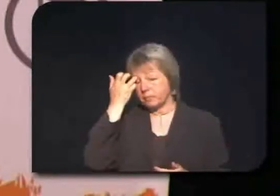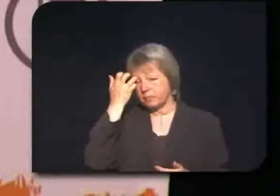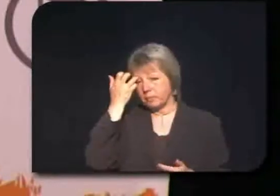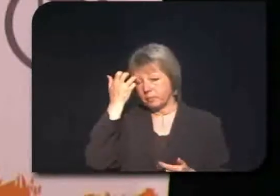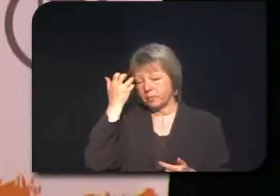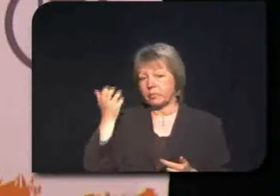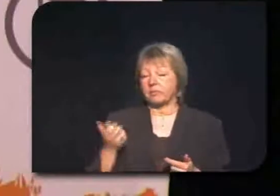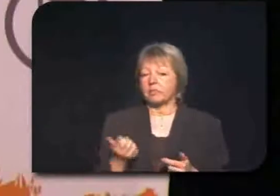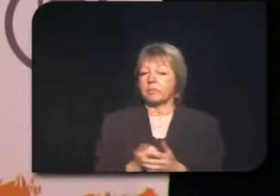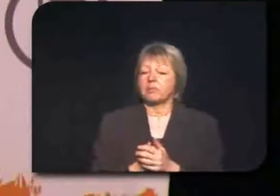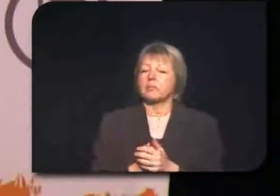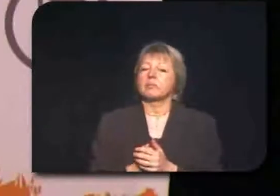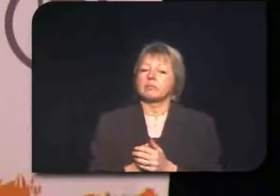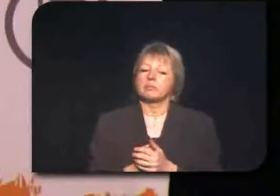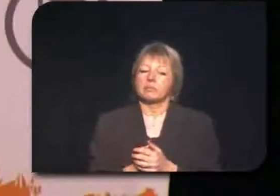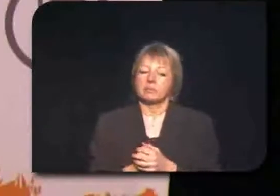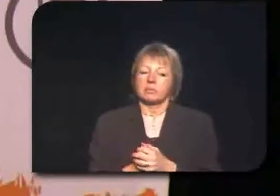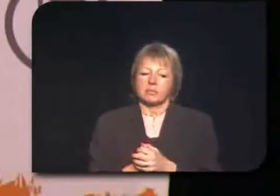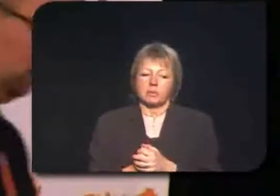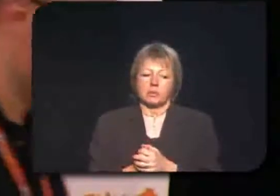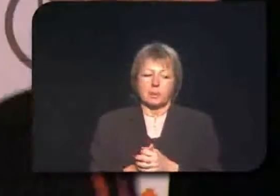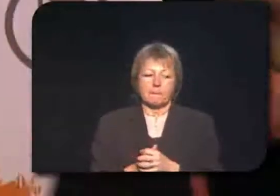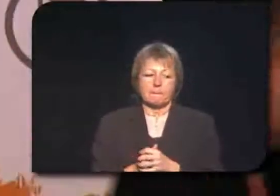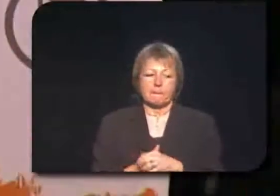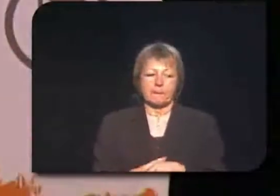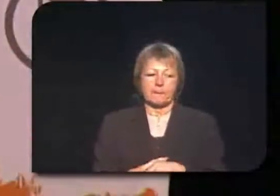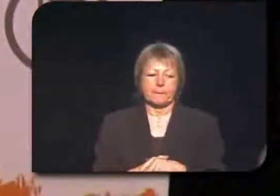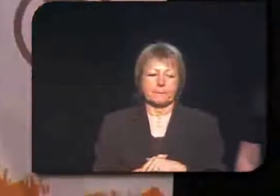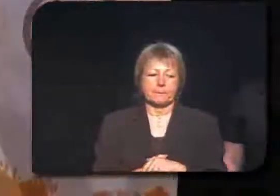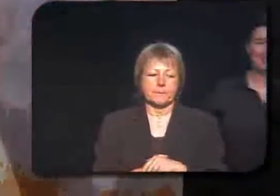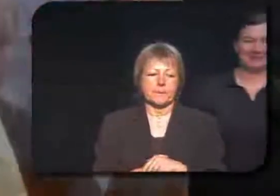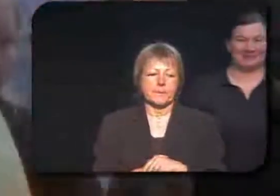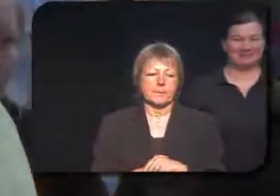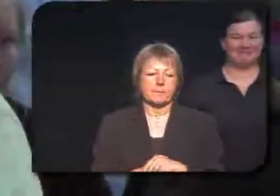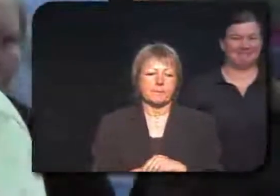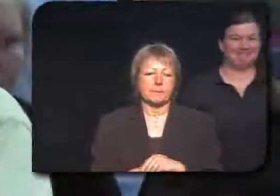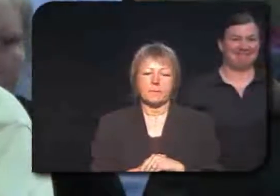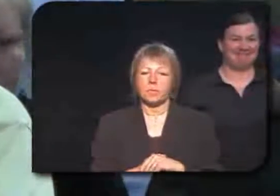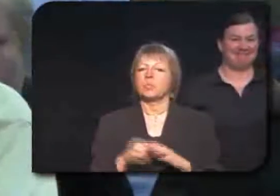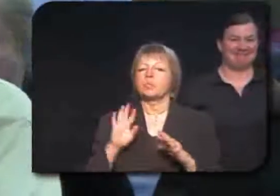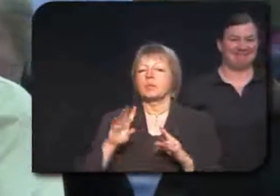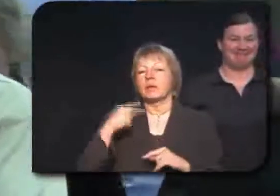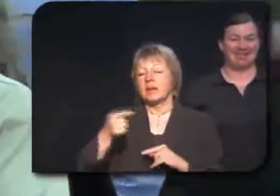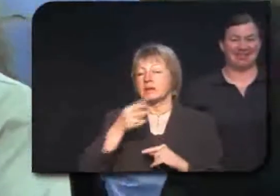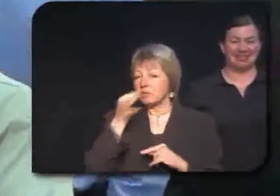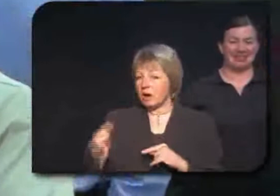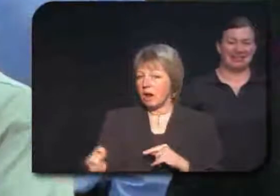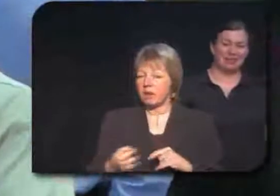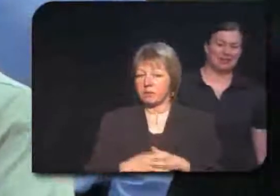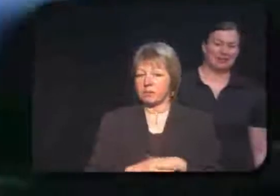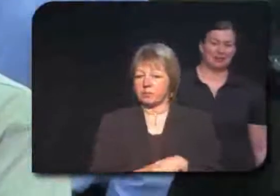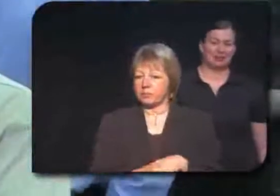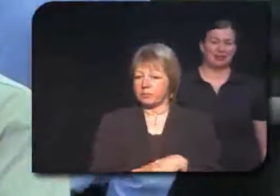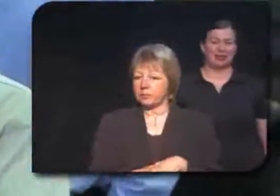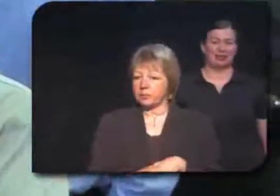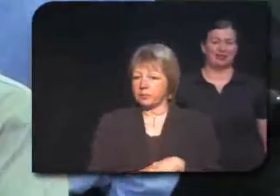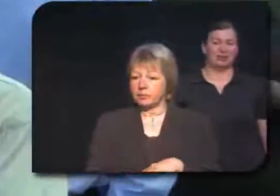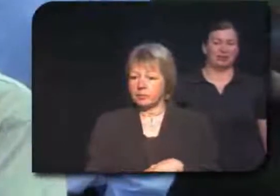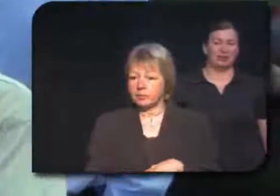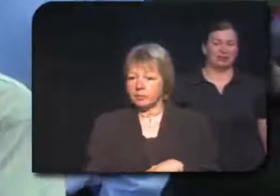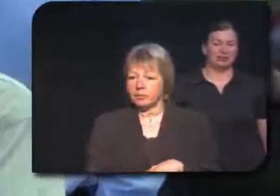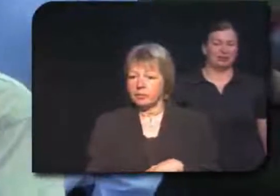können also ja es ist so nächste Frage bitte ich habe eine frage zu Antrag